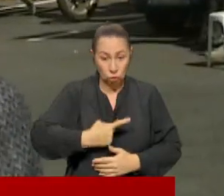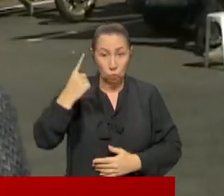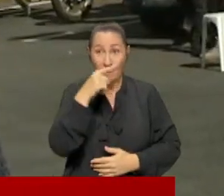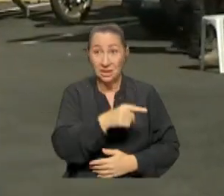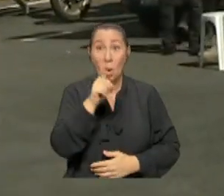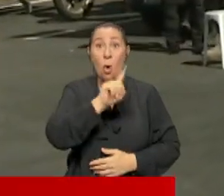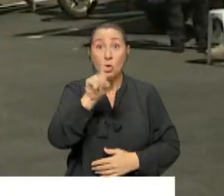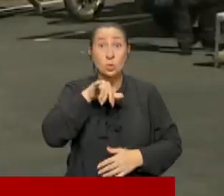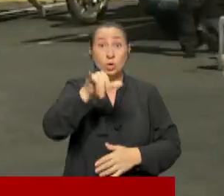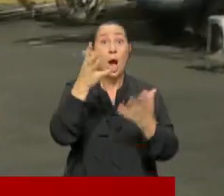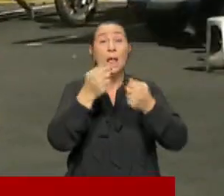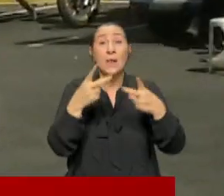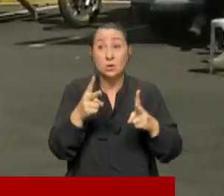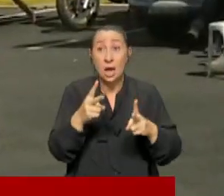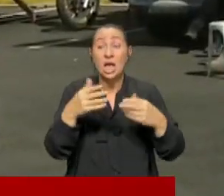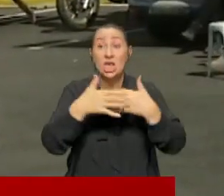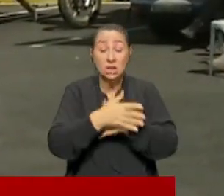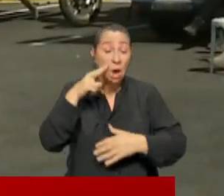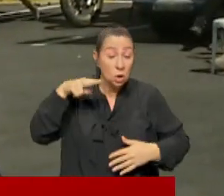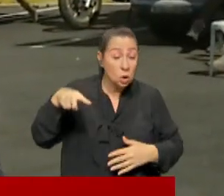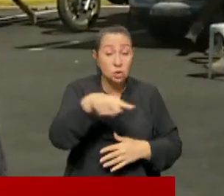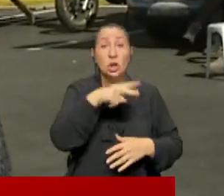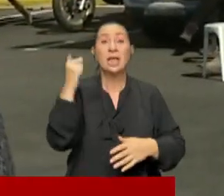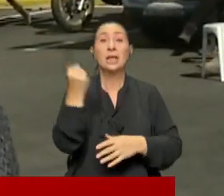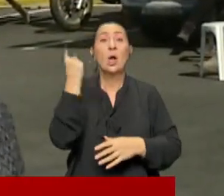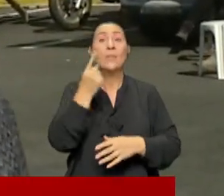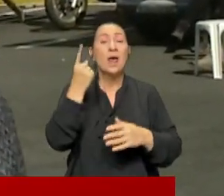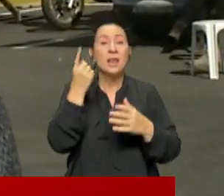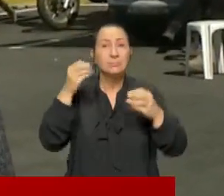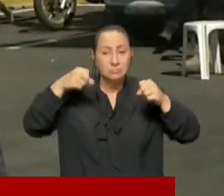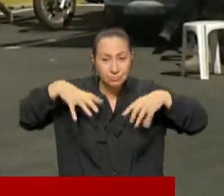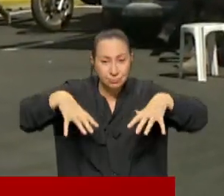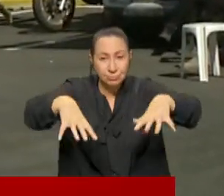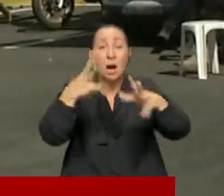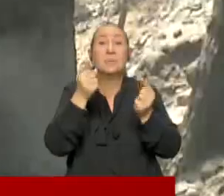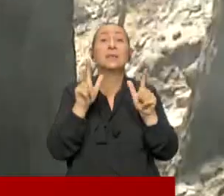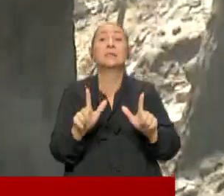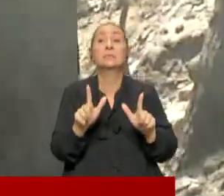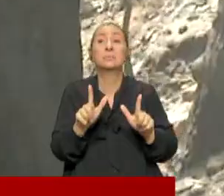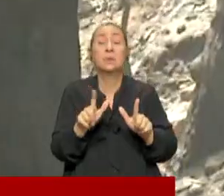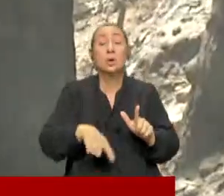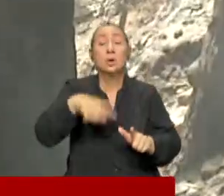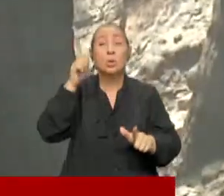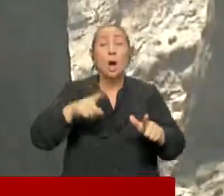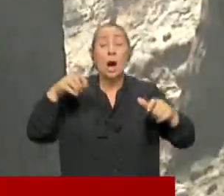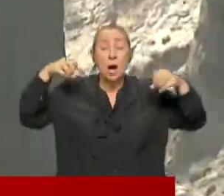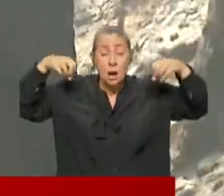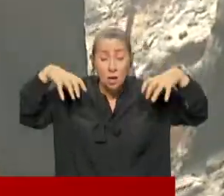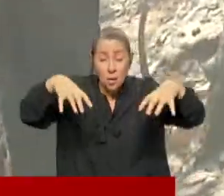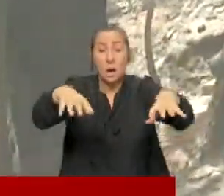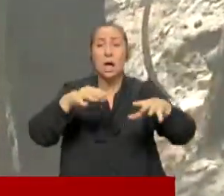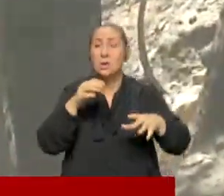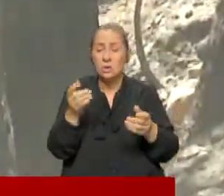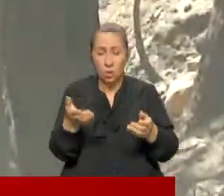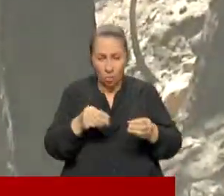cumhurbaşkanına 10 uçak alabiliyorsa gece görüşlü yangın söndürme helikopteri de mutlaka alabilmeli. Gün boyu havadan ve karadan